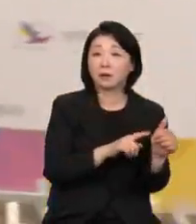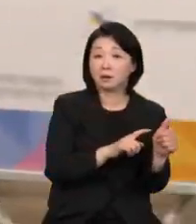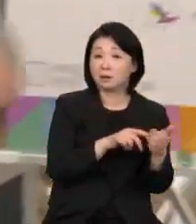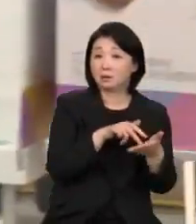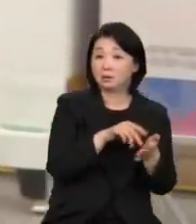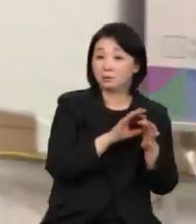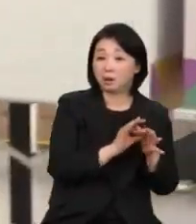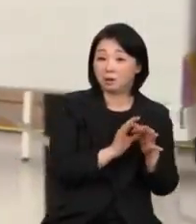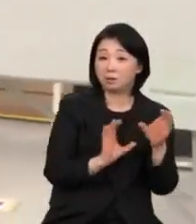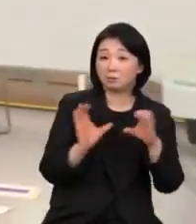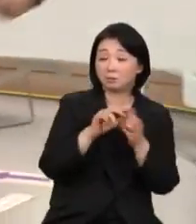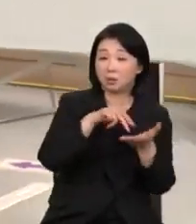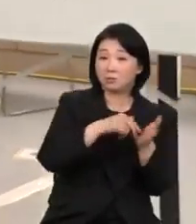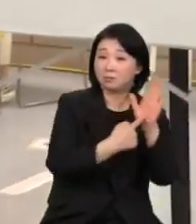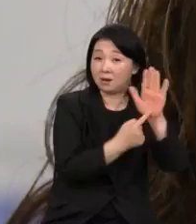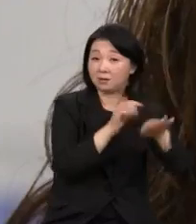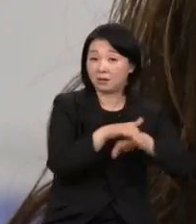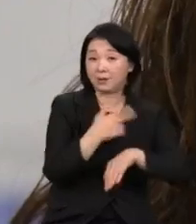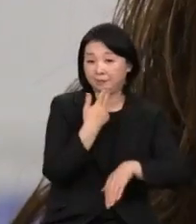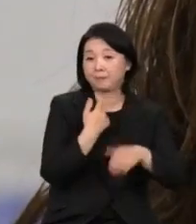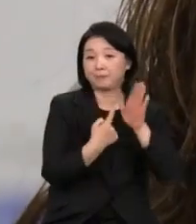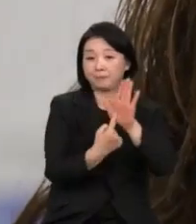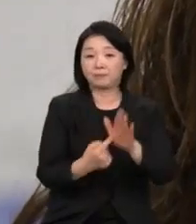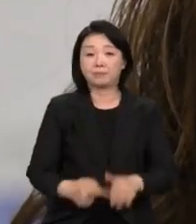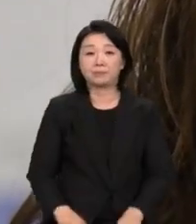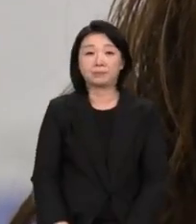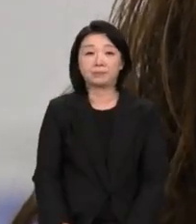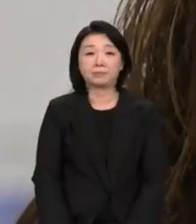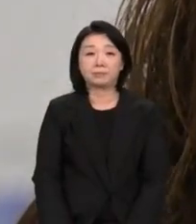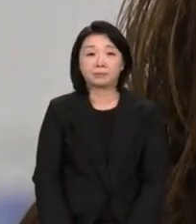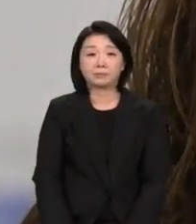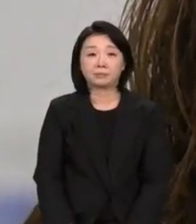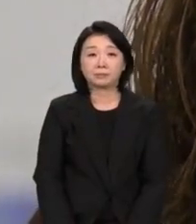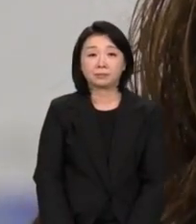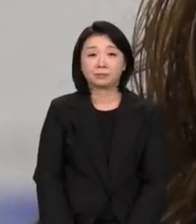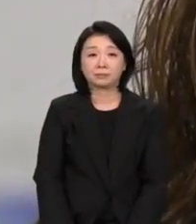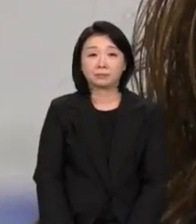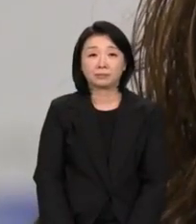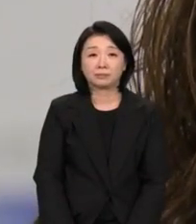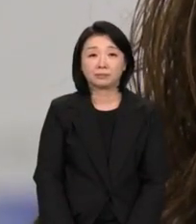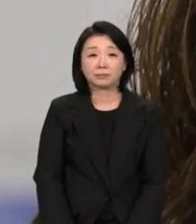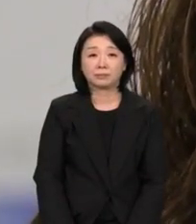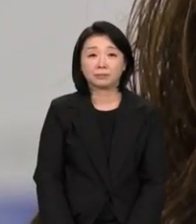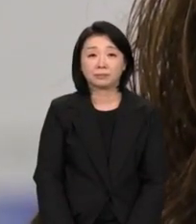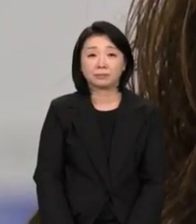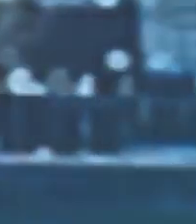관련해 추가 입장을 밝힐 계획이 없다고 말했습니다. JTBC 구혜진입니다.